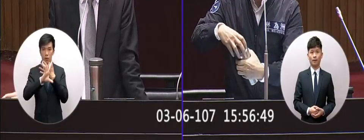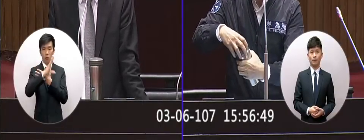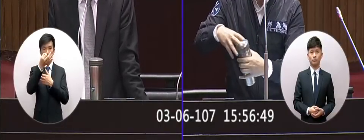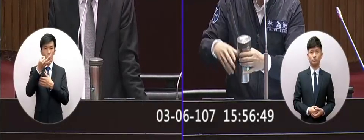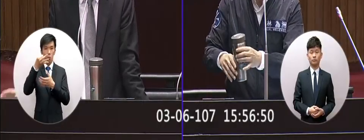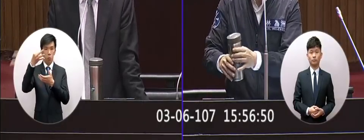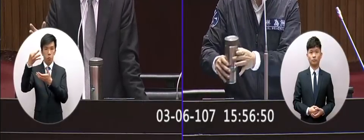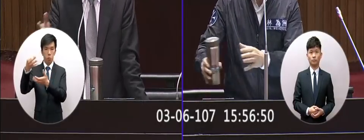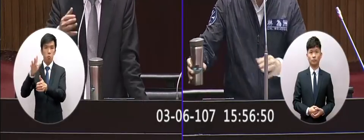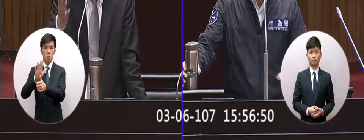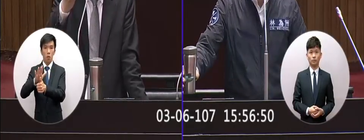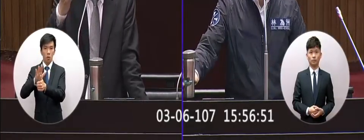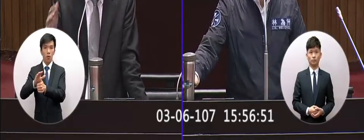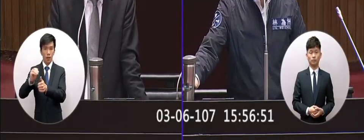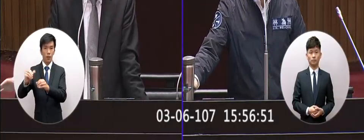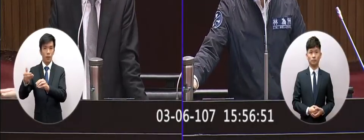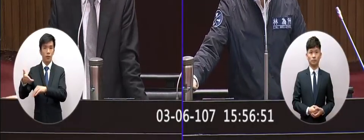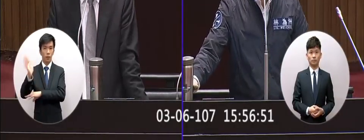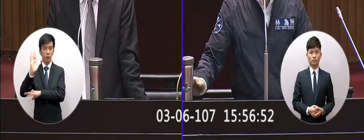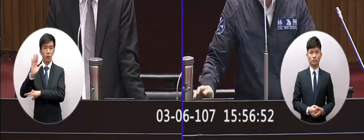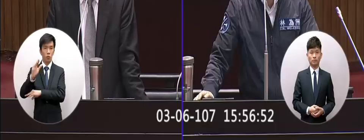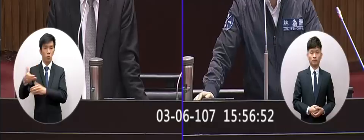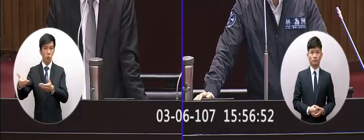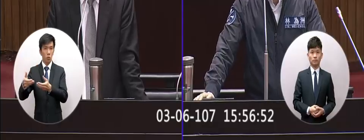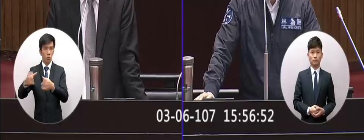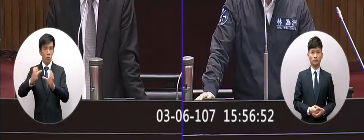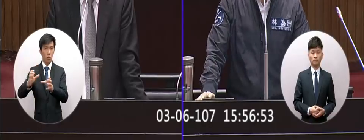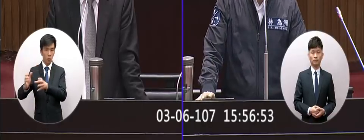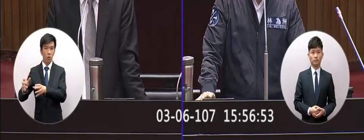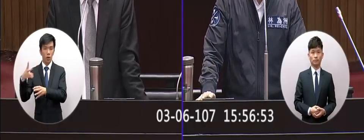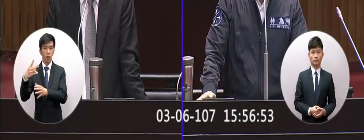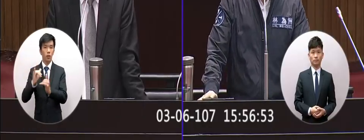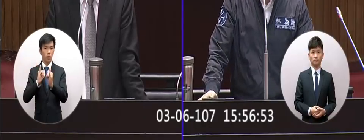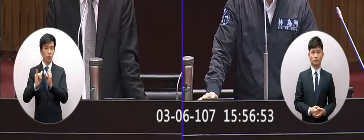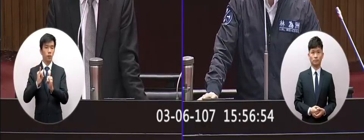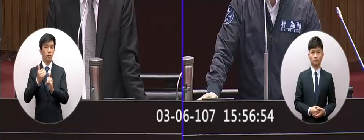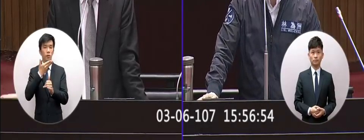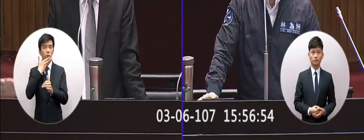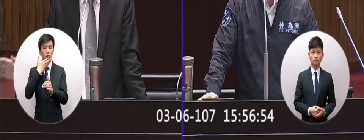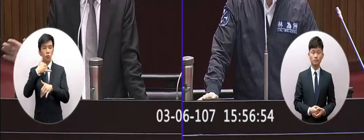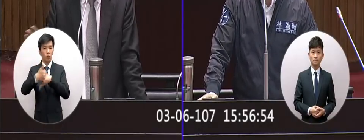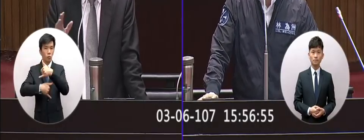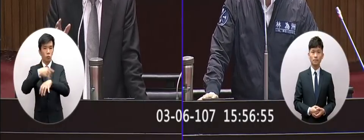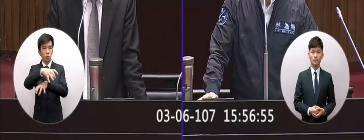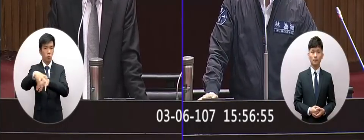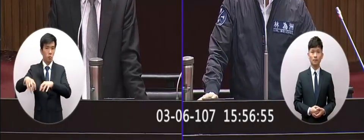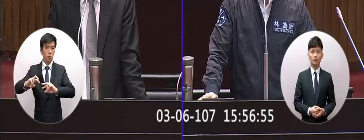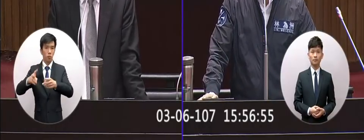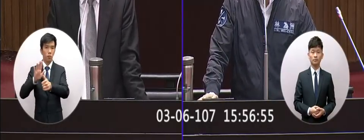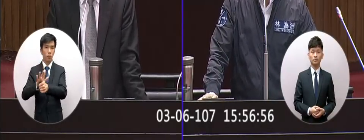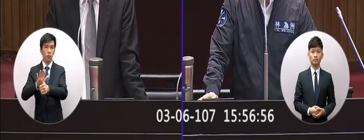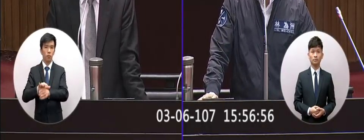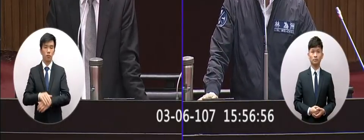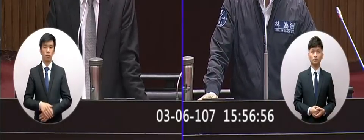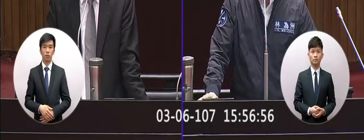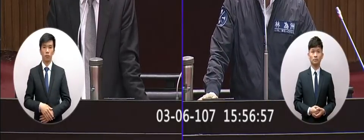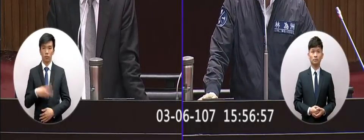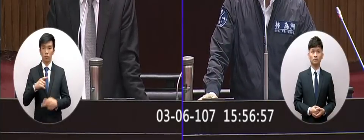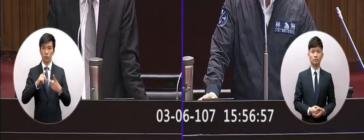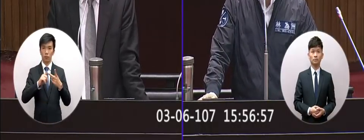以从事地方建设，或是解决你刚刚讲的社会福利的问题。那第二个呢，我们也会推动行政区